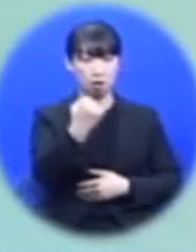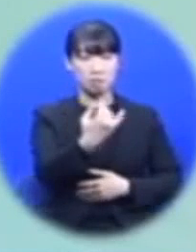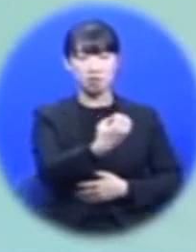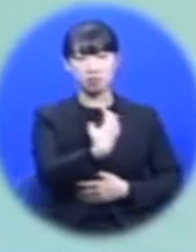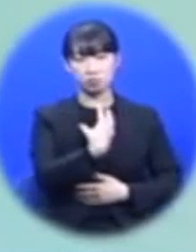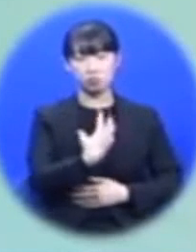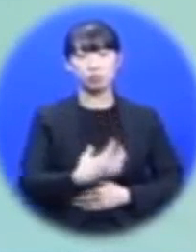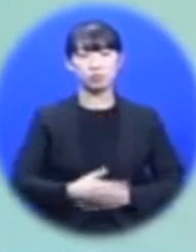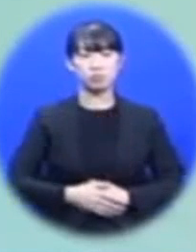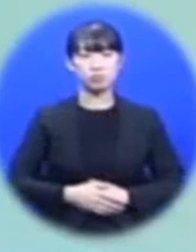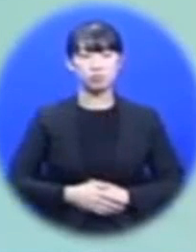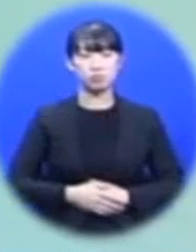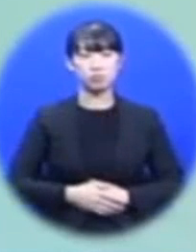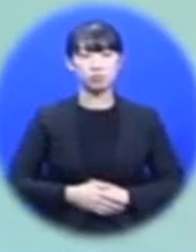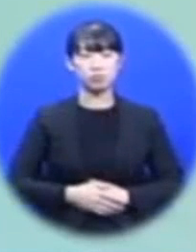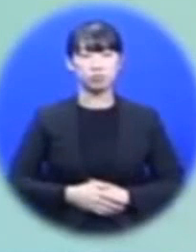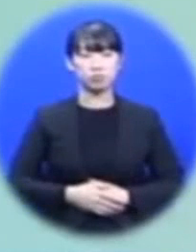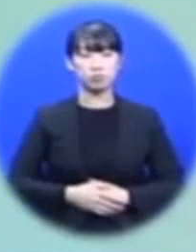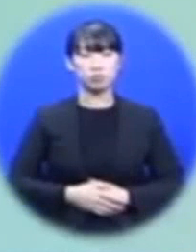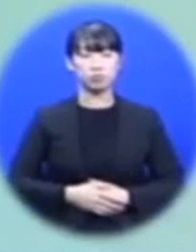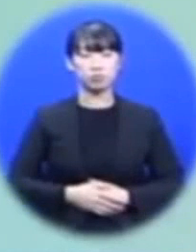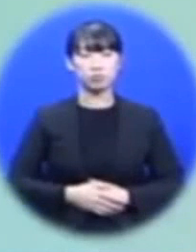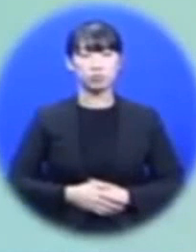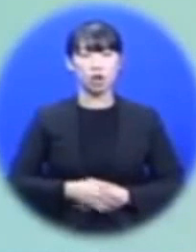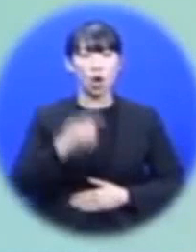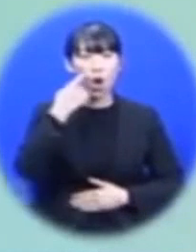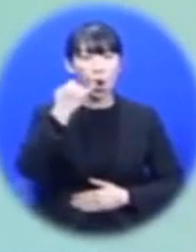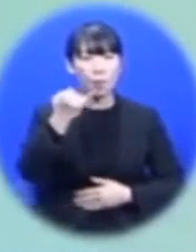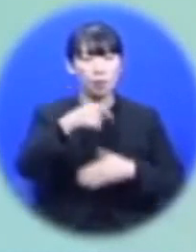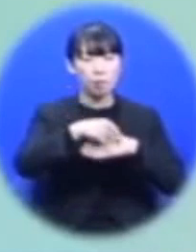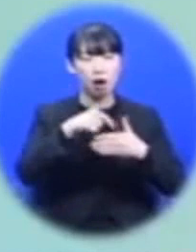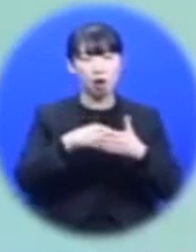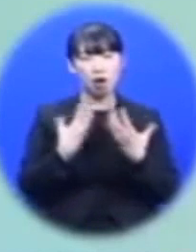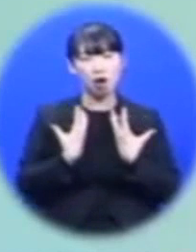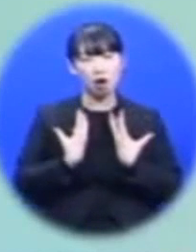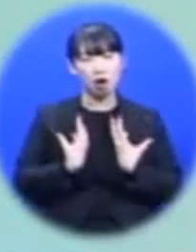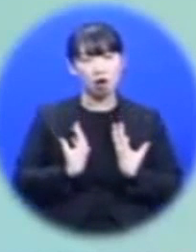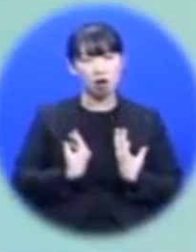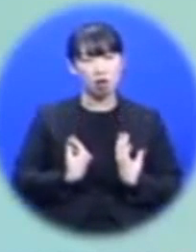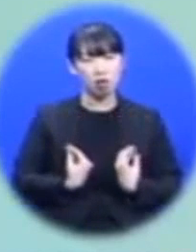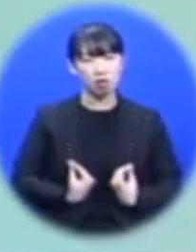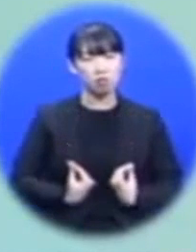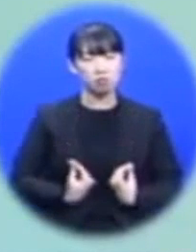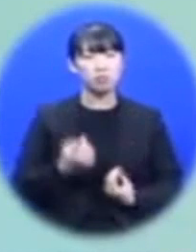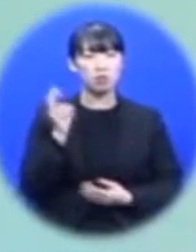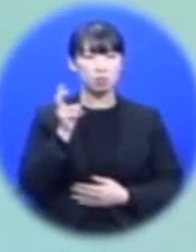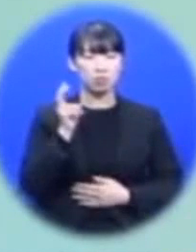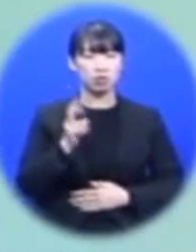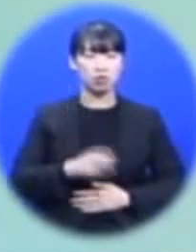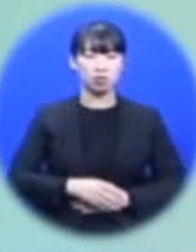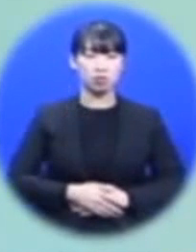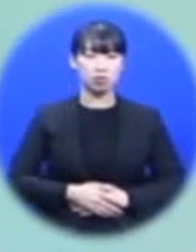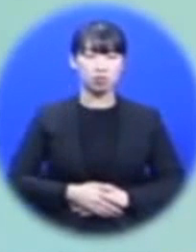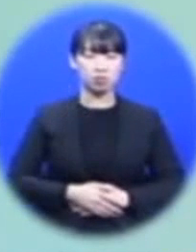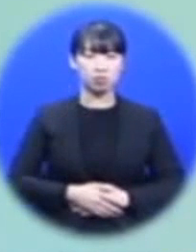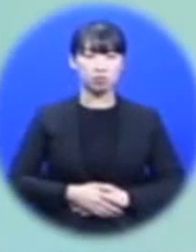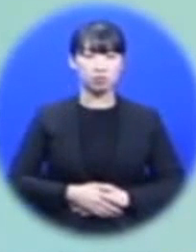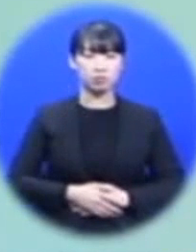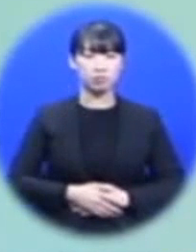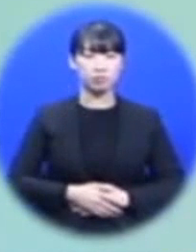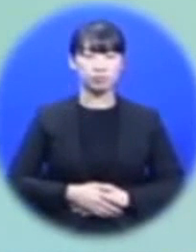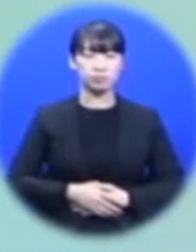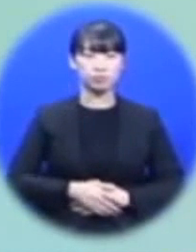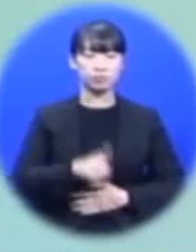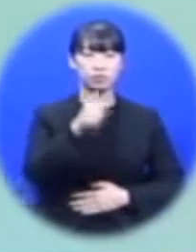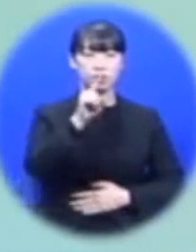없어 너무 마음에 낙심을 하고 계신 거 아닌가 이런 생각이 들 들 정도로 어 뭐 항암치료도